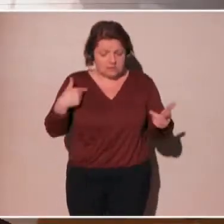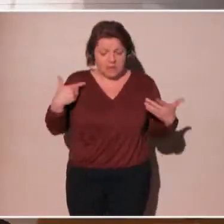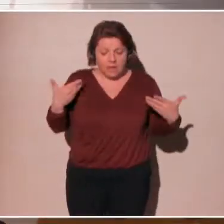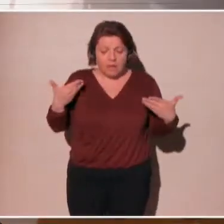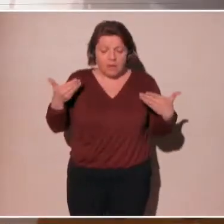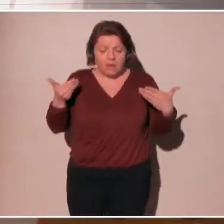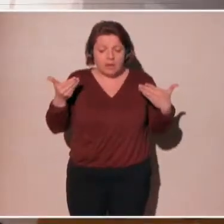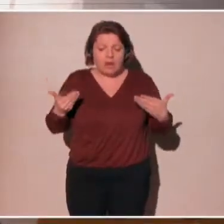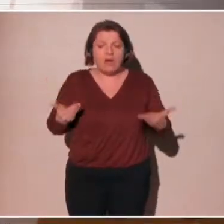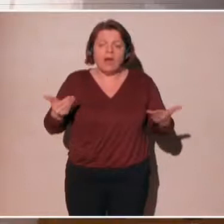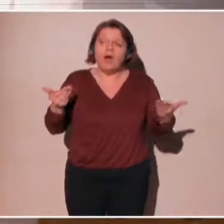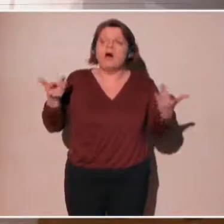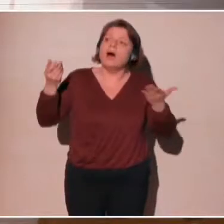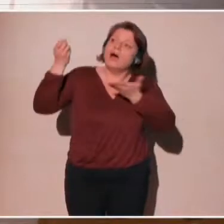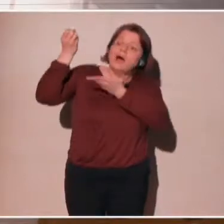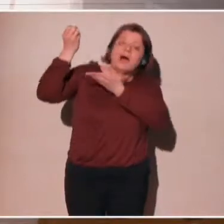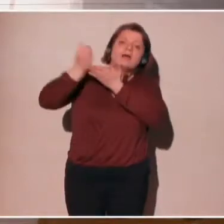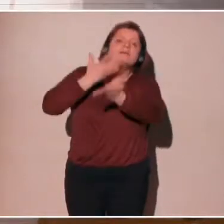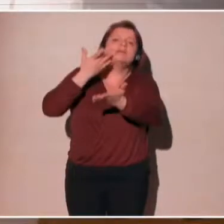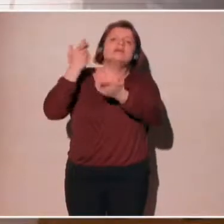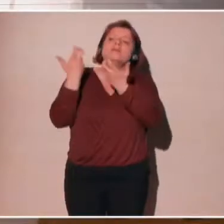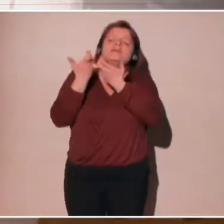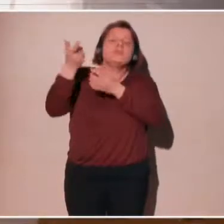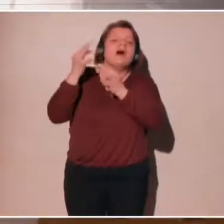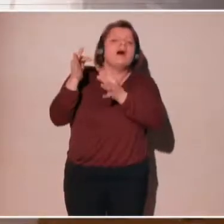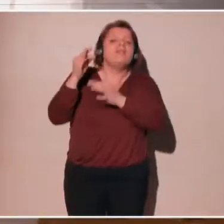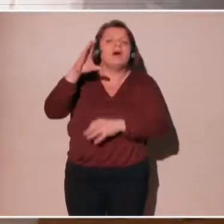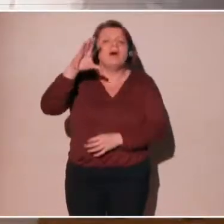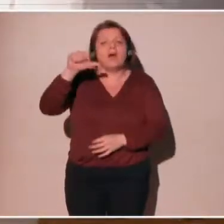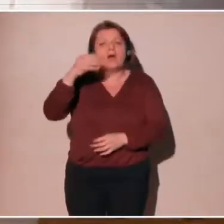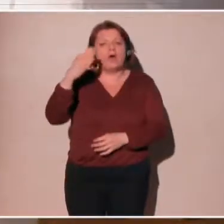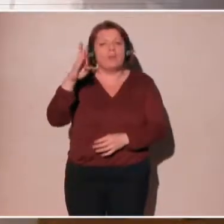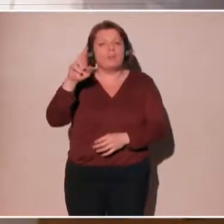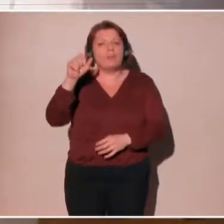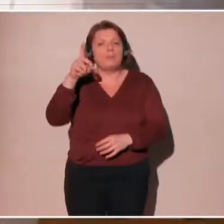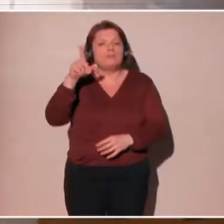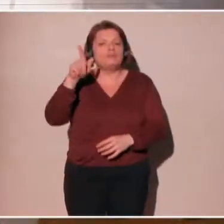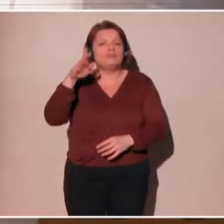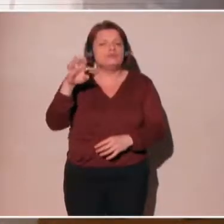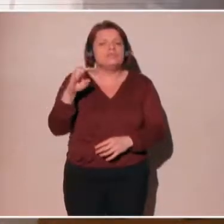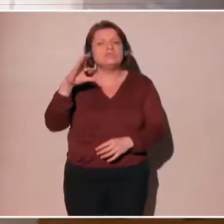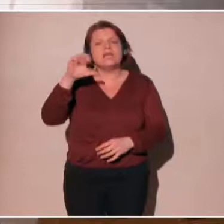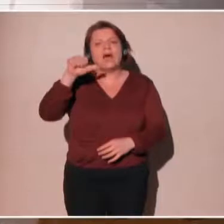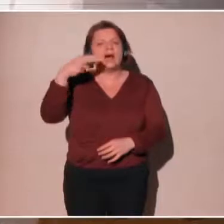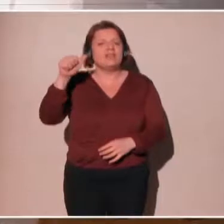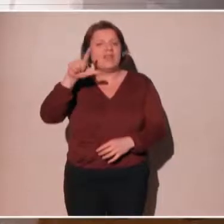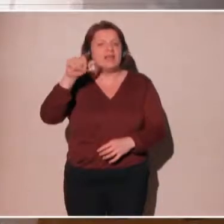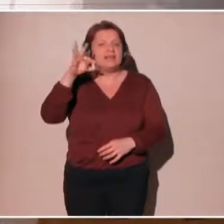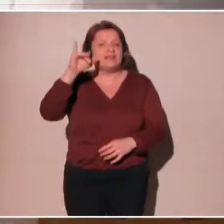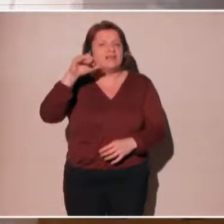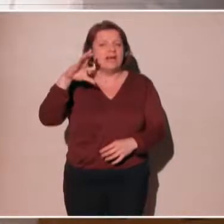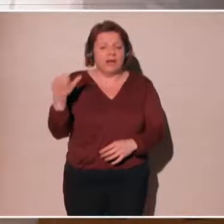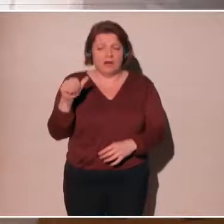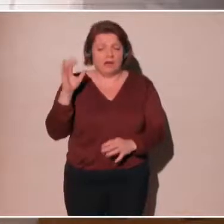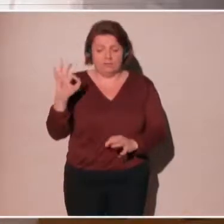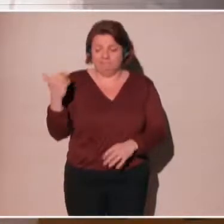l'actualité, notamment avec l'affaire Cambridge Analytica, nous conduit tout de même à réagir à ces propositions et à